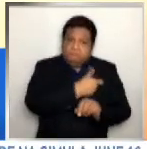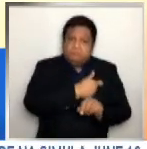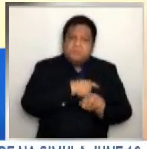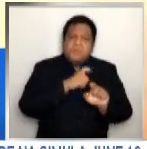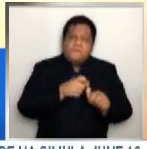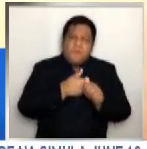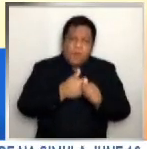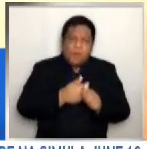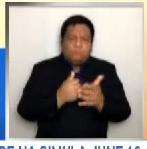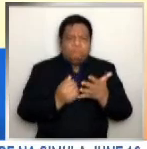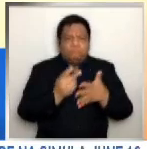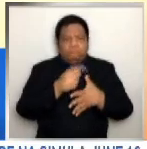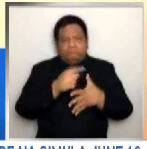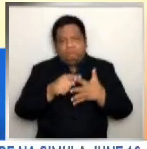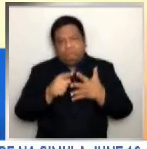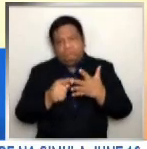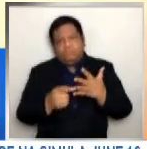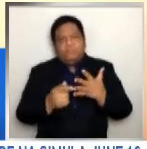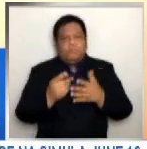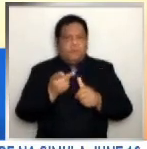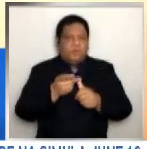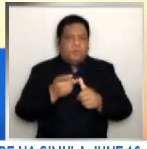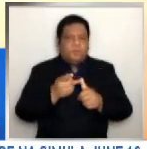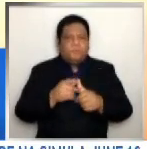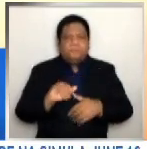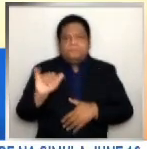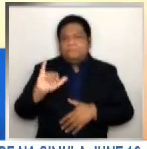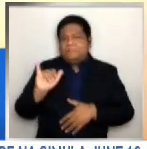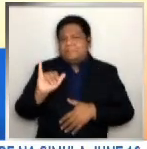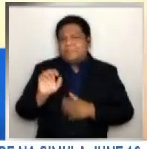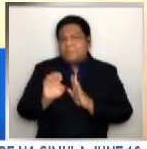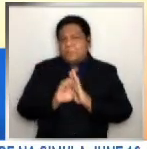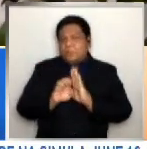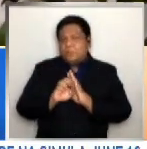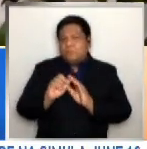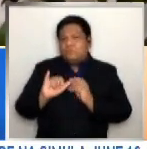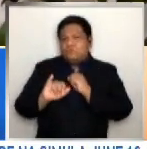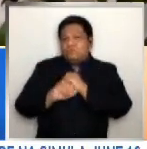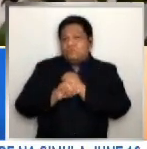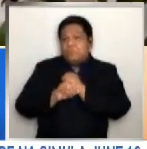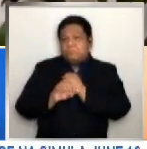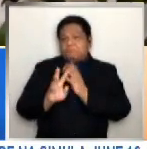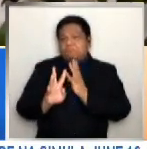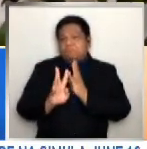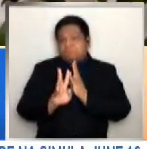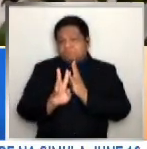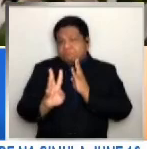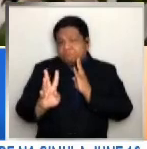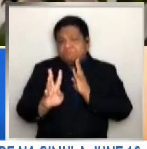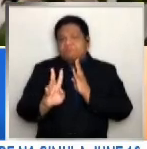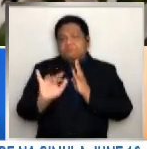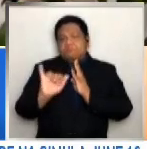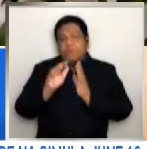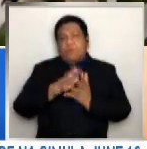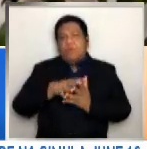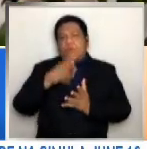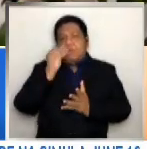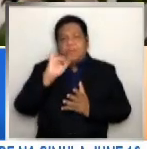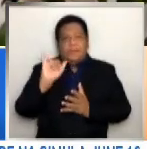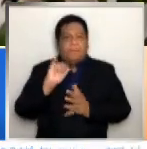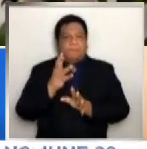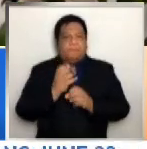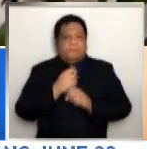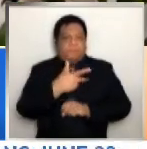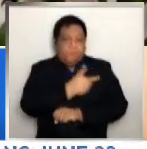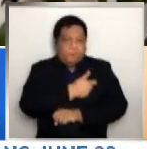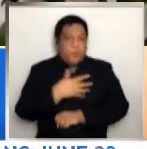dahilan. Parang pagpila sa jeepney na unti-unti naman nating natututunan, no? Ganun din sa pagkuha ng vaccine. Wait for your turn,